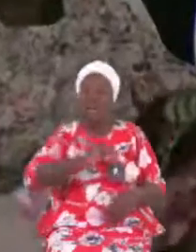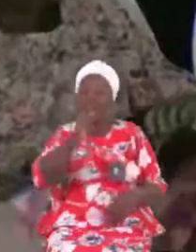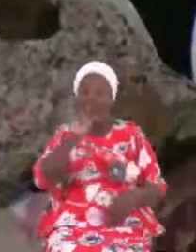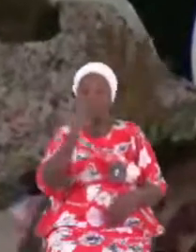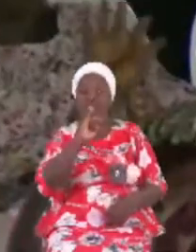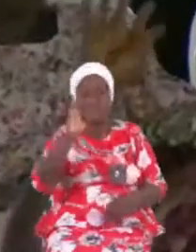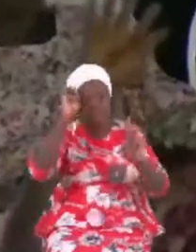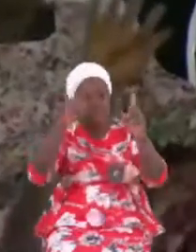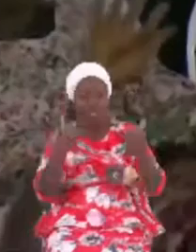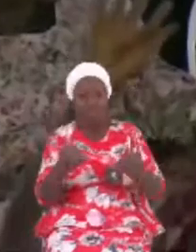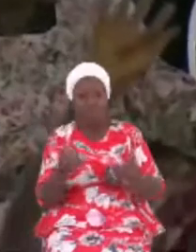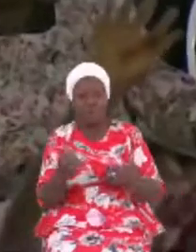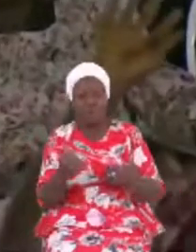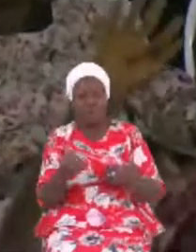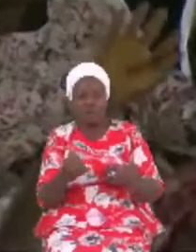maintenant?